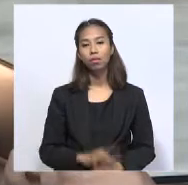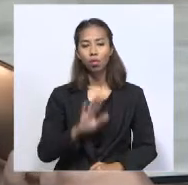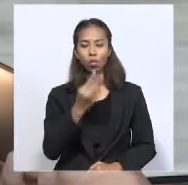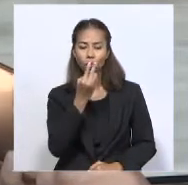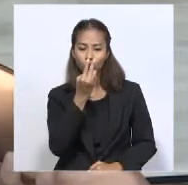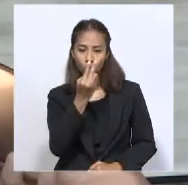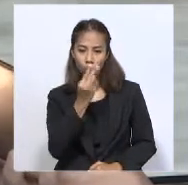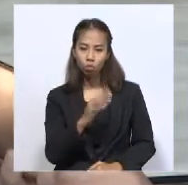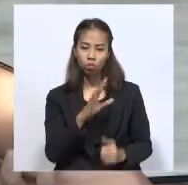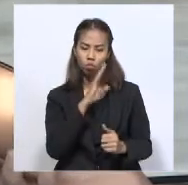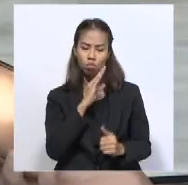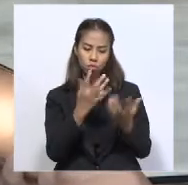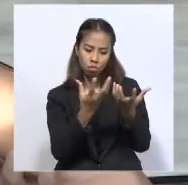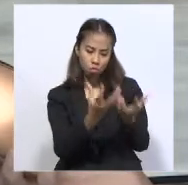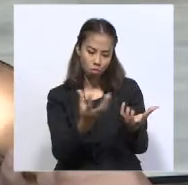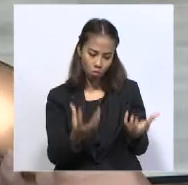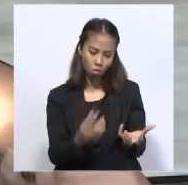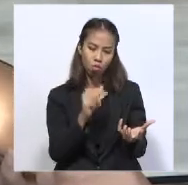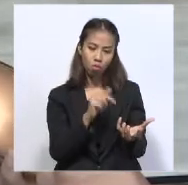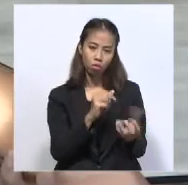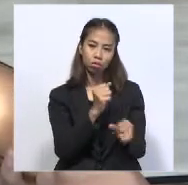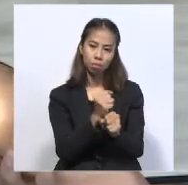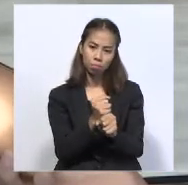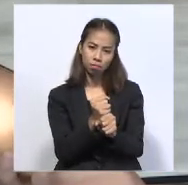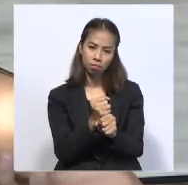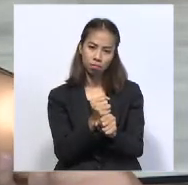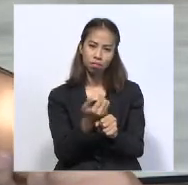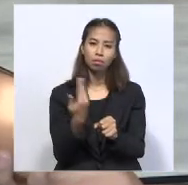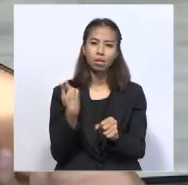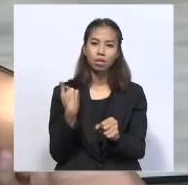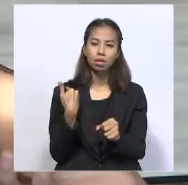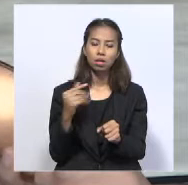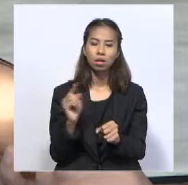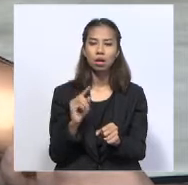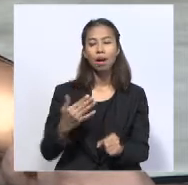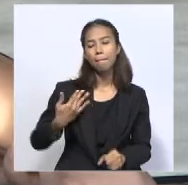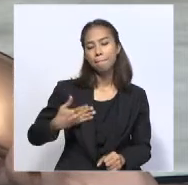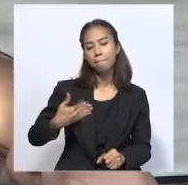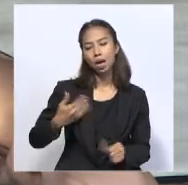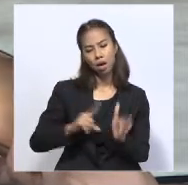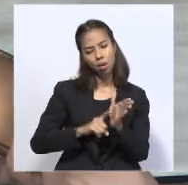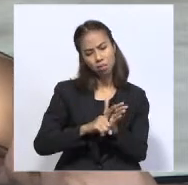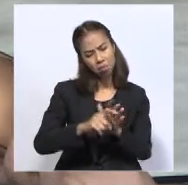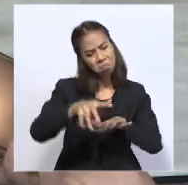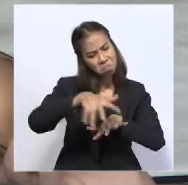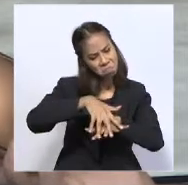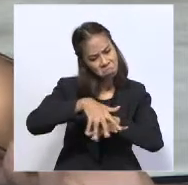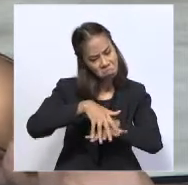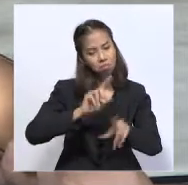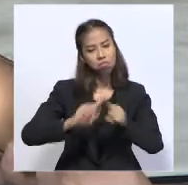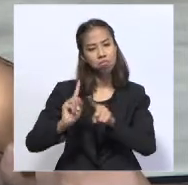อกจากตัวผลิตภัณฑ์ของพื้นที่เช่นหัตถกรรมนะครับเช่นพวกผ้าไหมต่างๆของพื้น